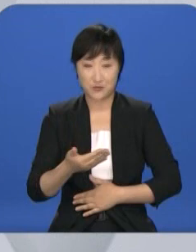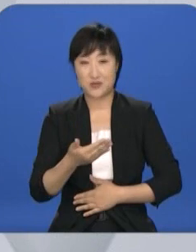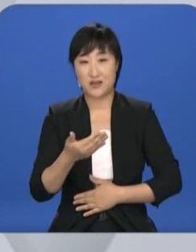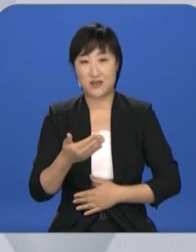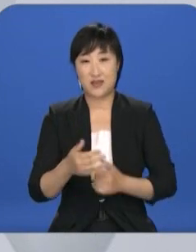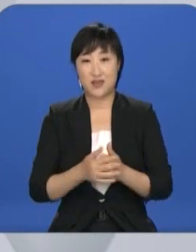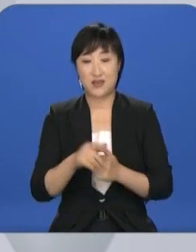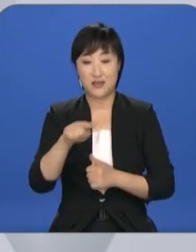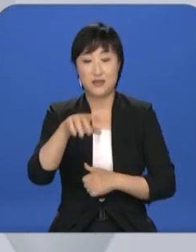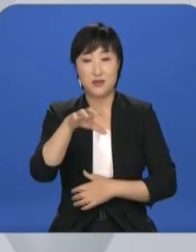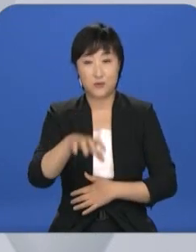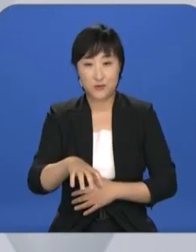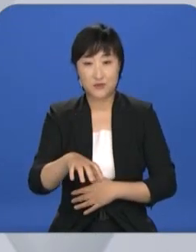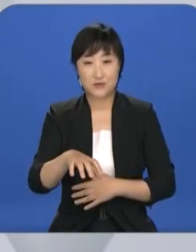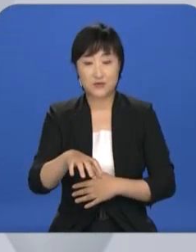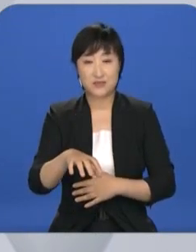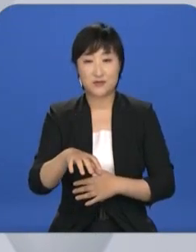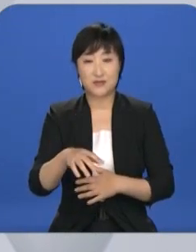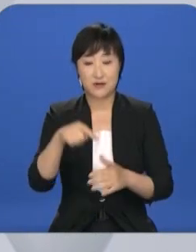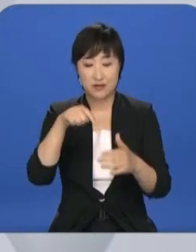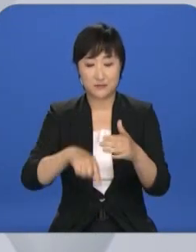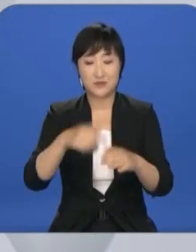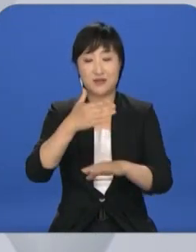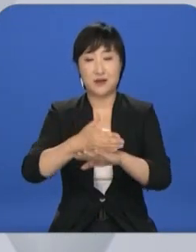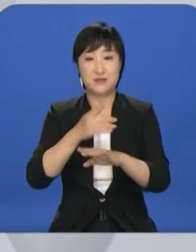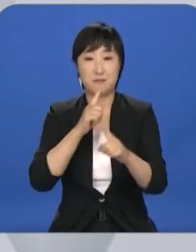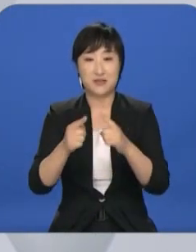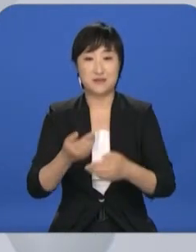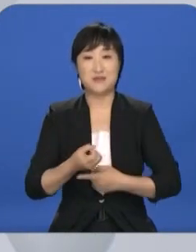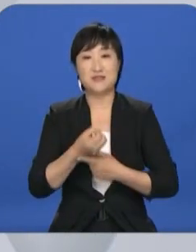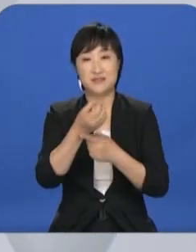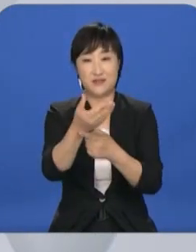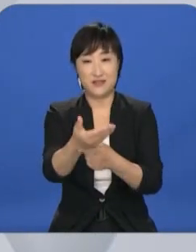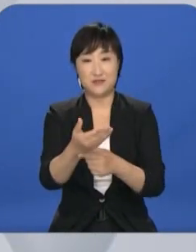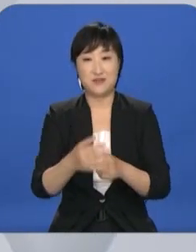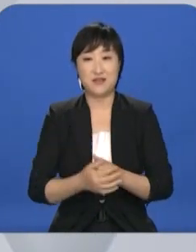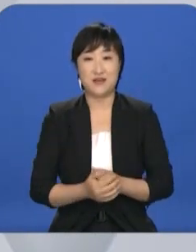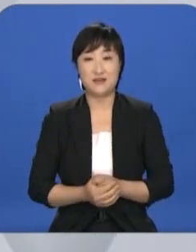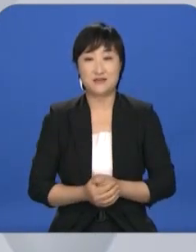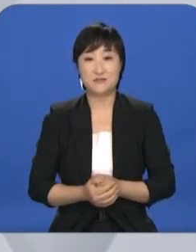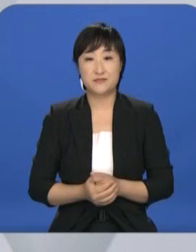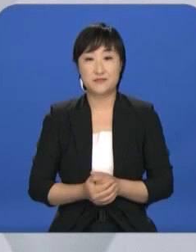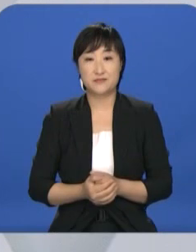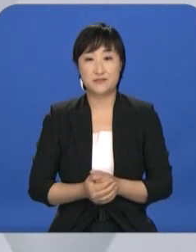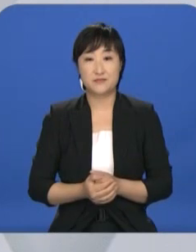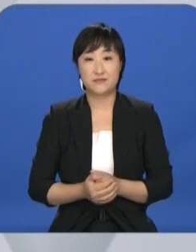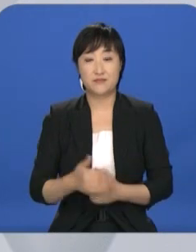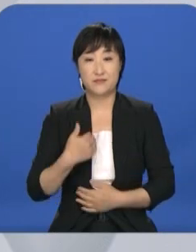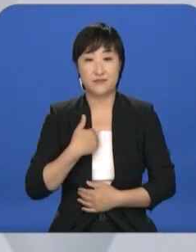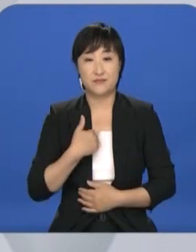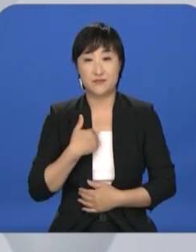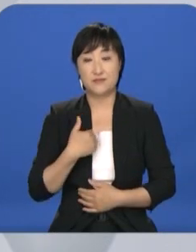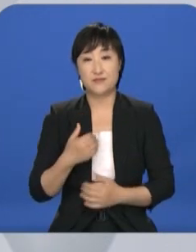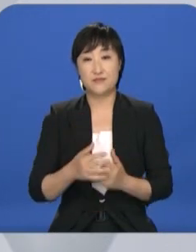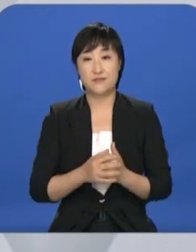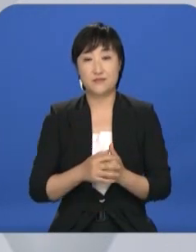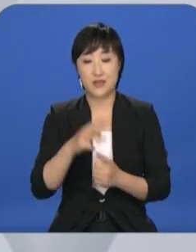여러분께 이 자리를 빌어 깊은 감사의 말씀을 올립니다. 저는